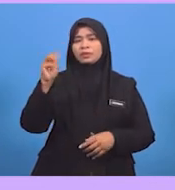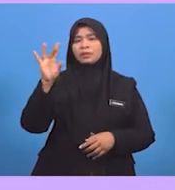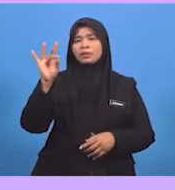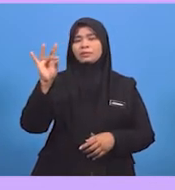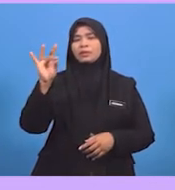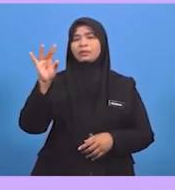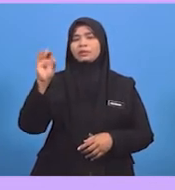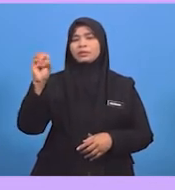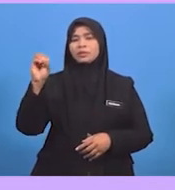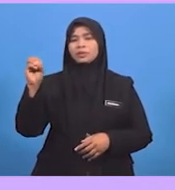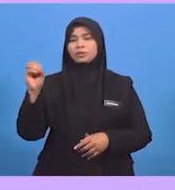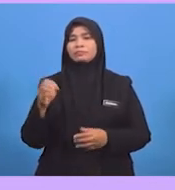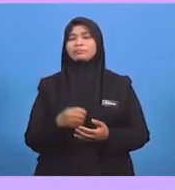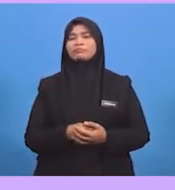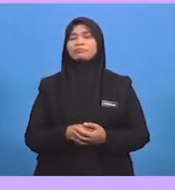Merosot sebanyak